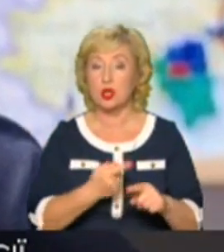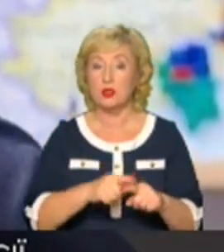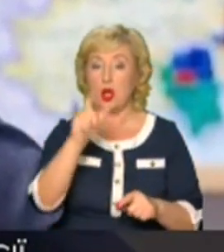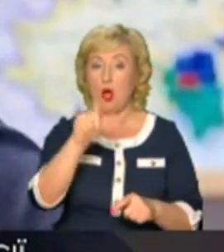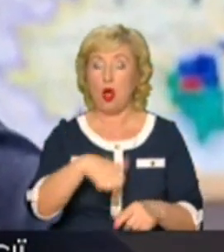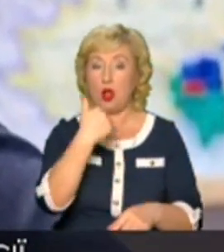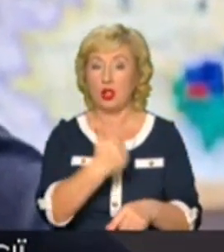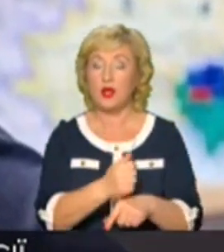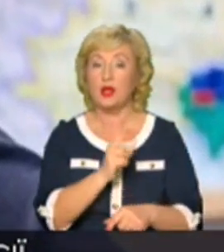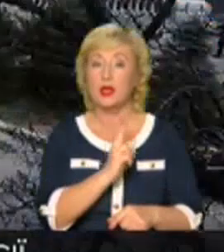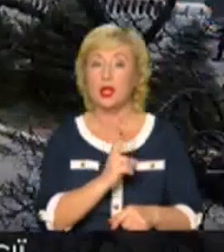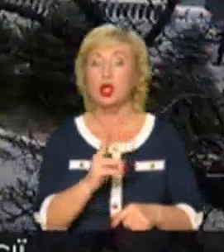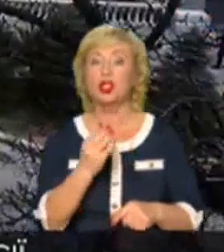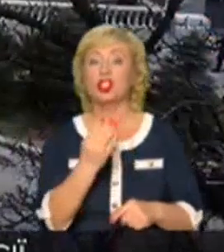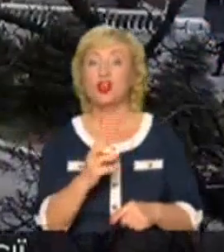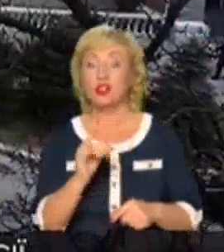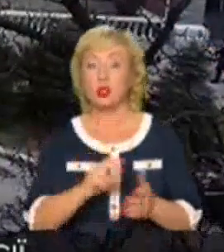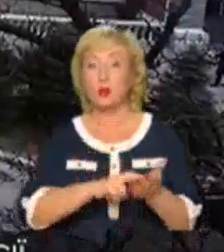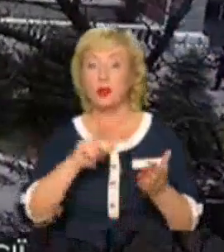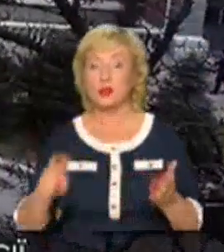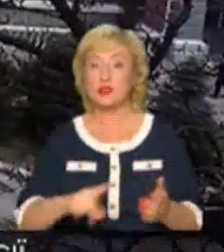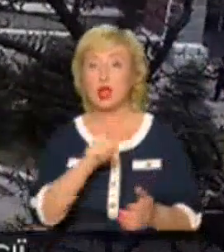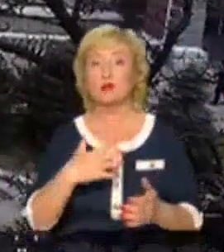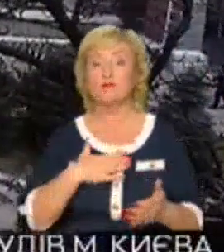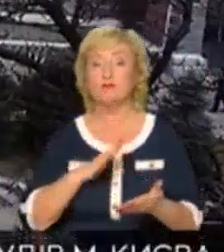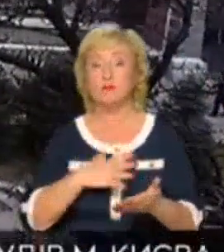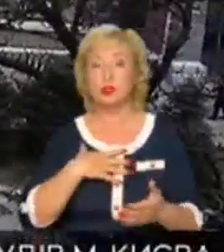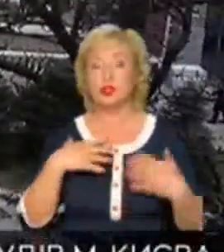Кирило Шевченко пішов у відставку за станом здоров'я. Є